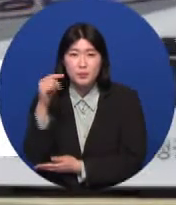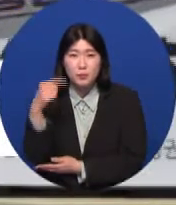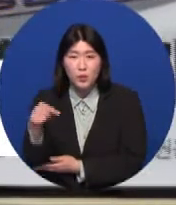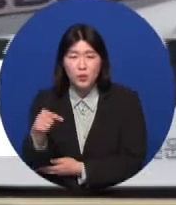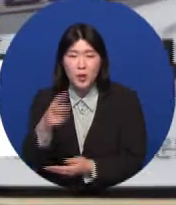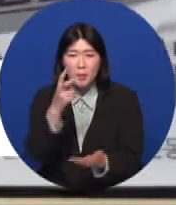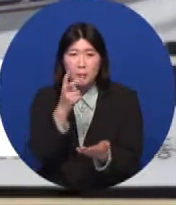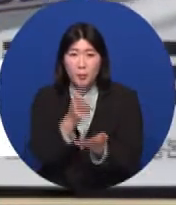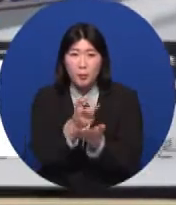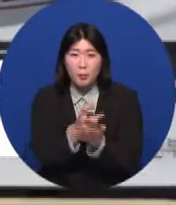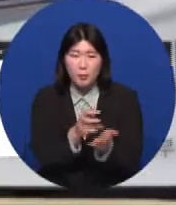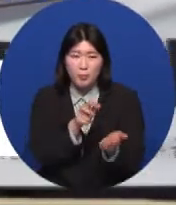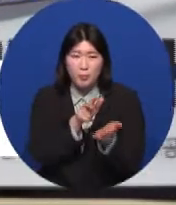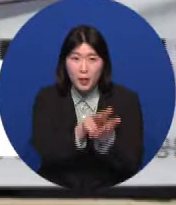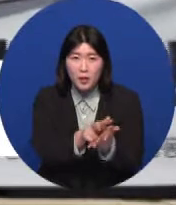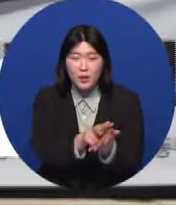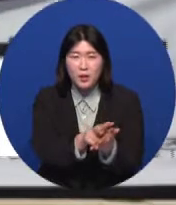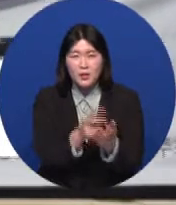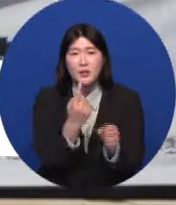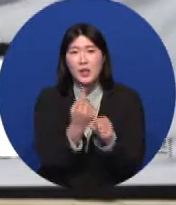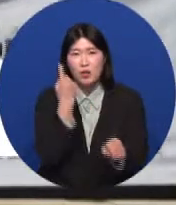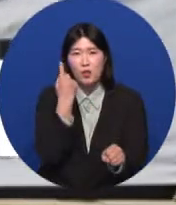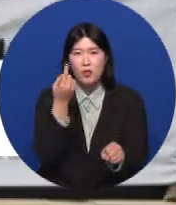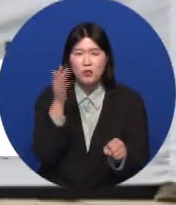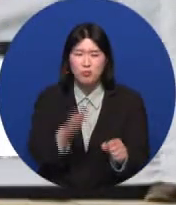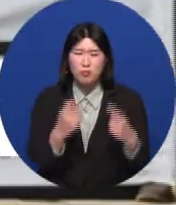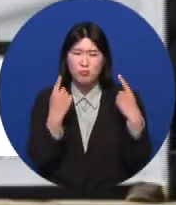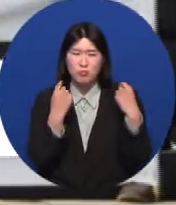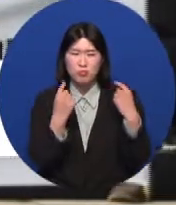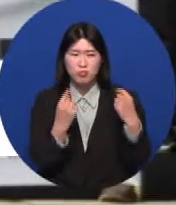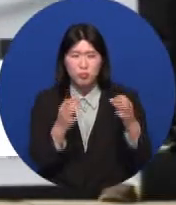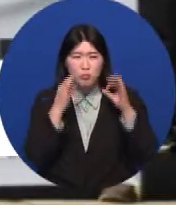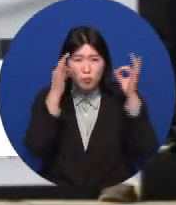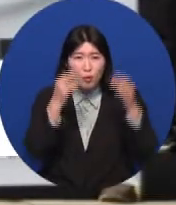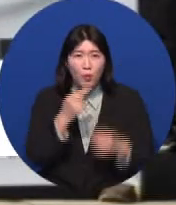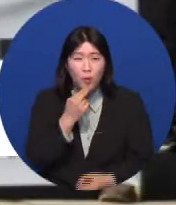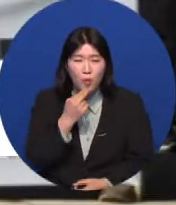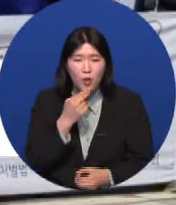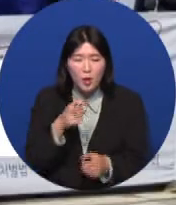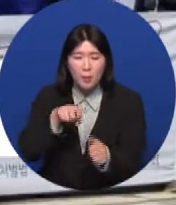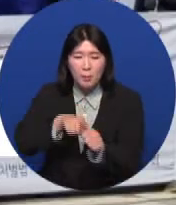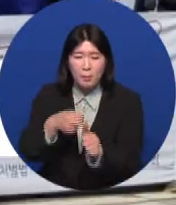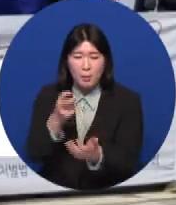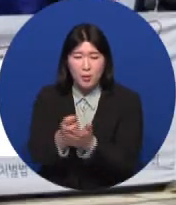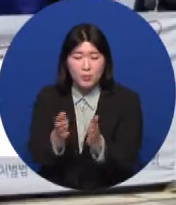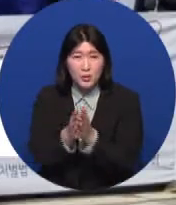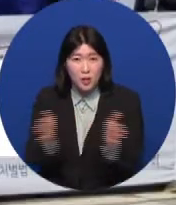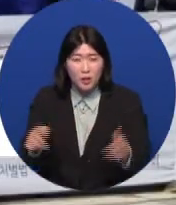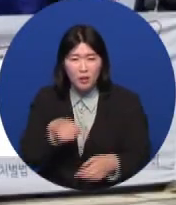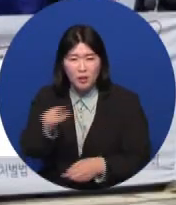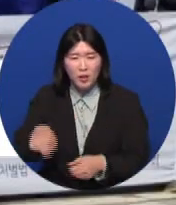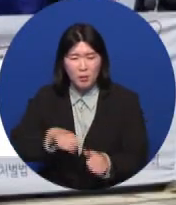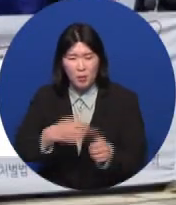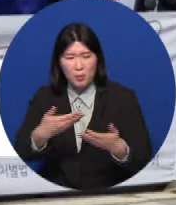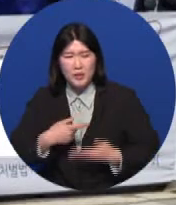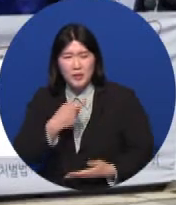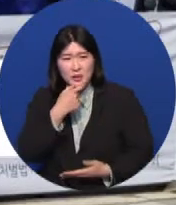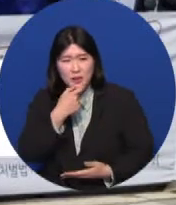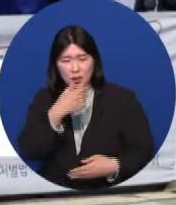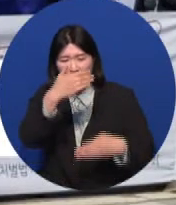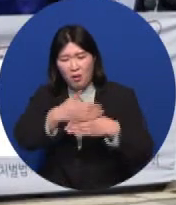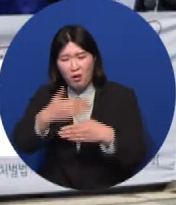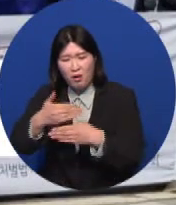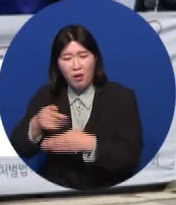법이 제정된 이후 사고예방을 위해 실질적 노력은 하지 않다가 중대재해 처벌 1호 위협이 될 수 없다 며 휴무에